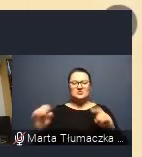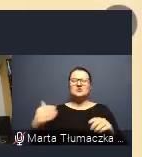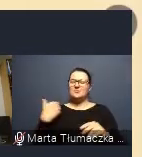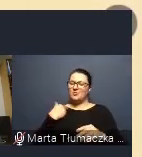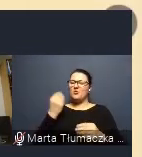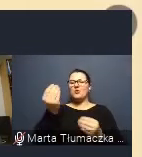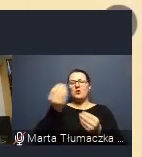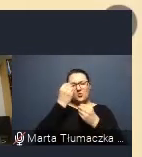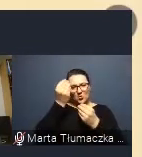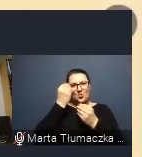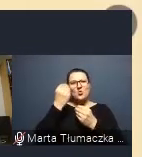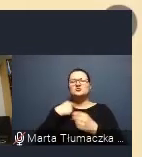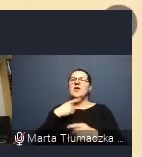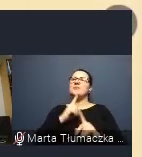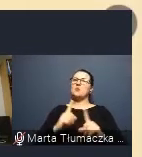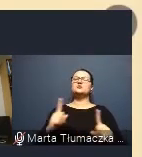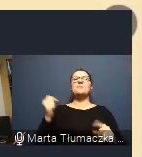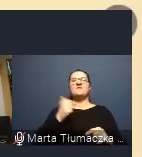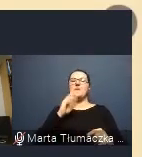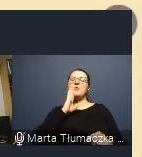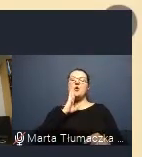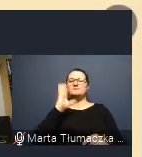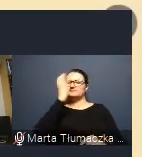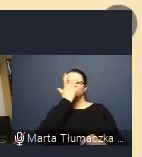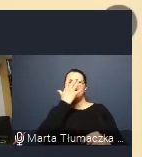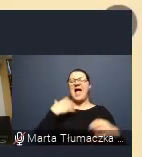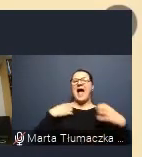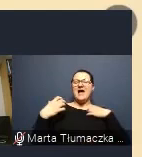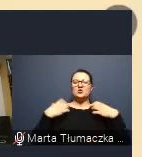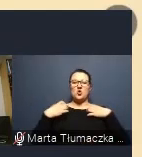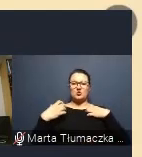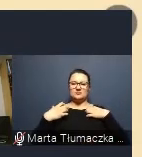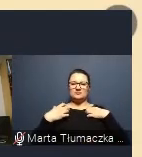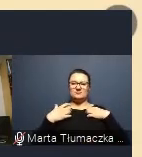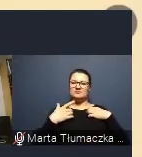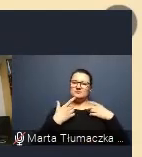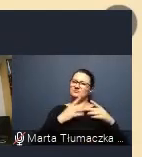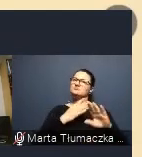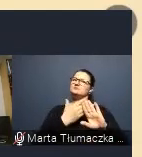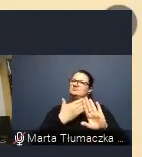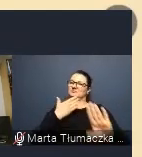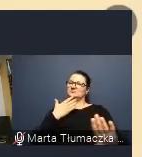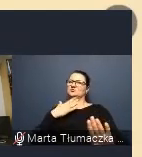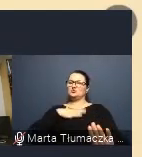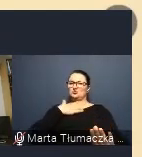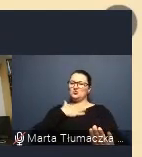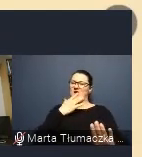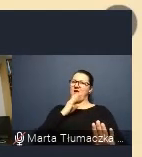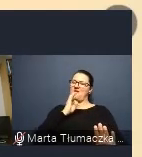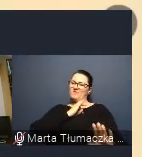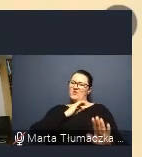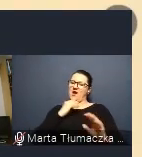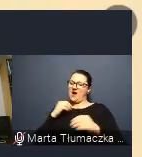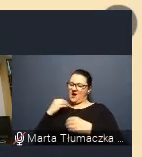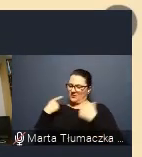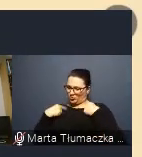taką umiejętność jak aktor, nie wchodzenia w rolę, którą gra, umieć się od tej roli jakby odseparować,